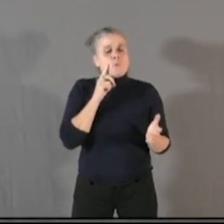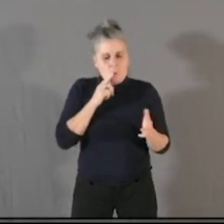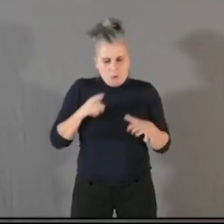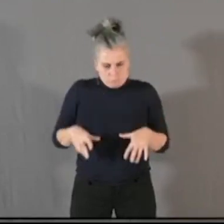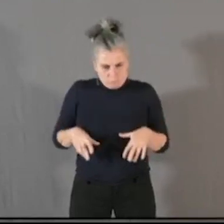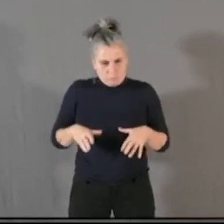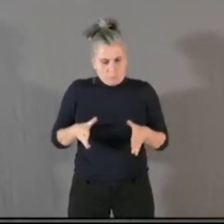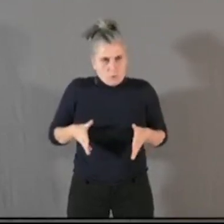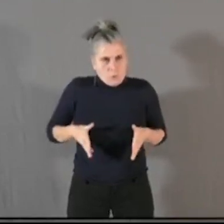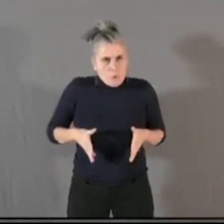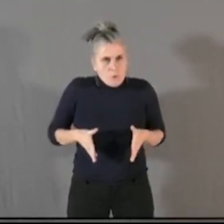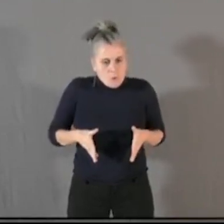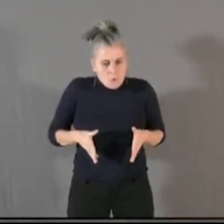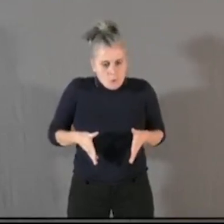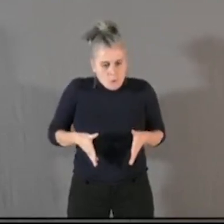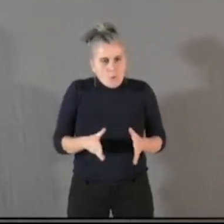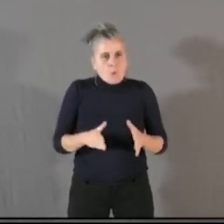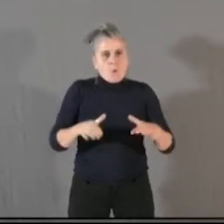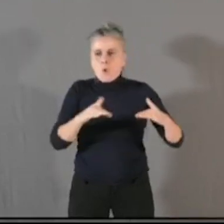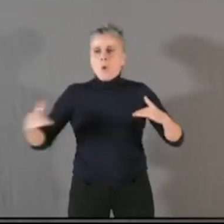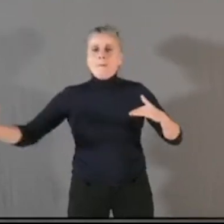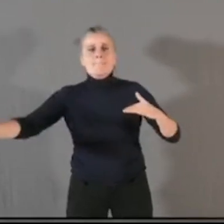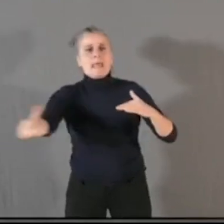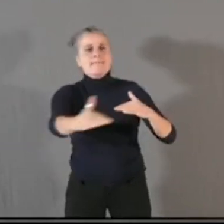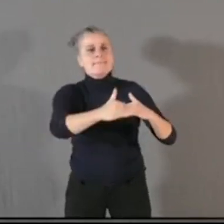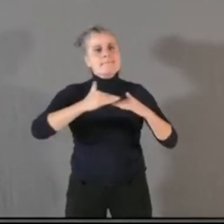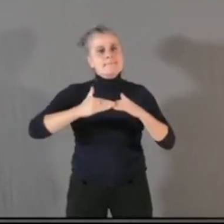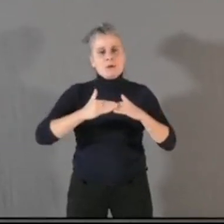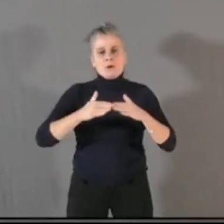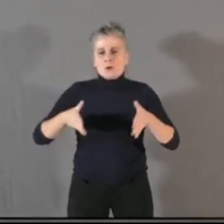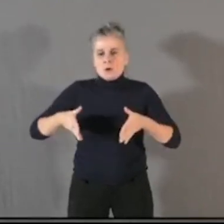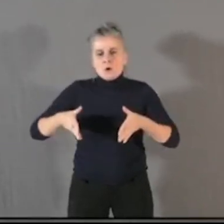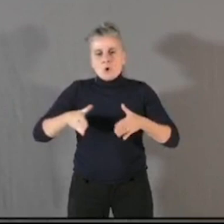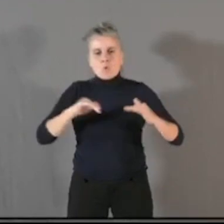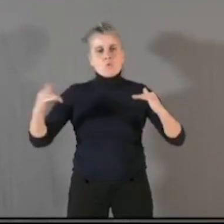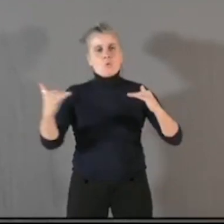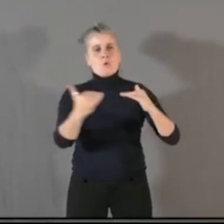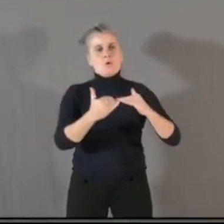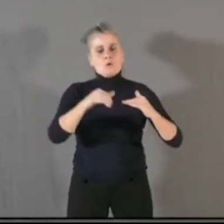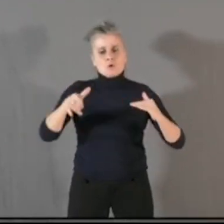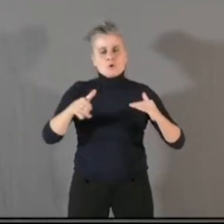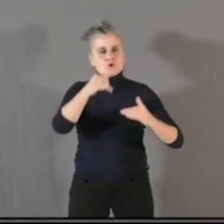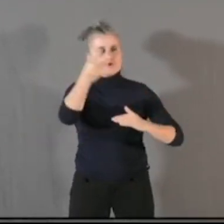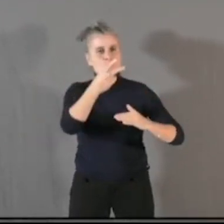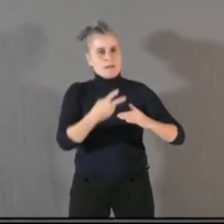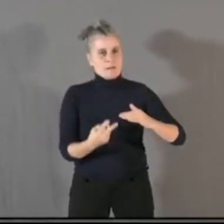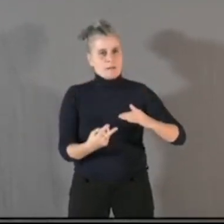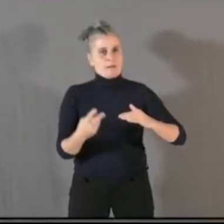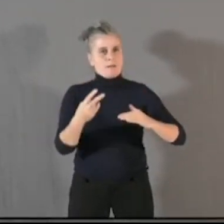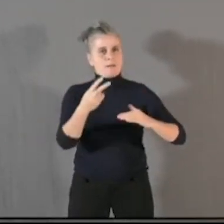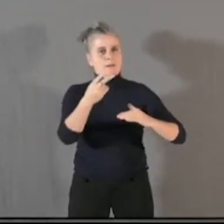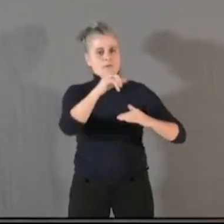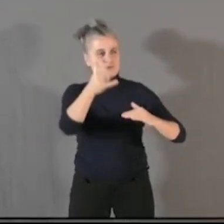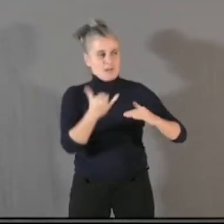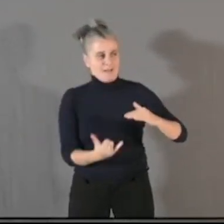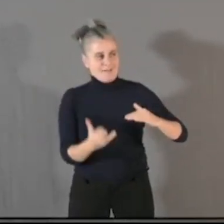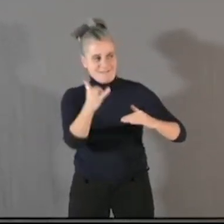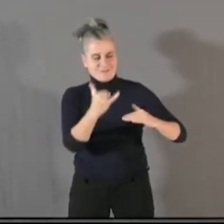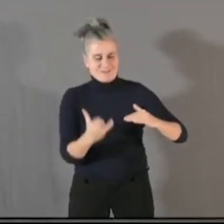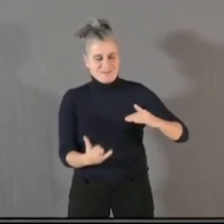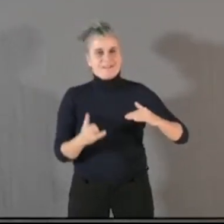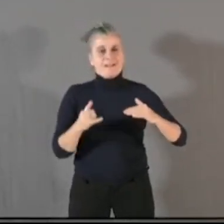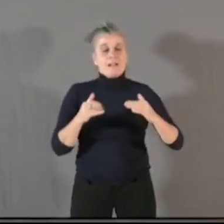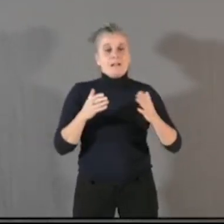Julien, la Plaine, disons jusqu'à de partout, mais en particulier dans ces quartiers-là, les tags sont